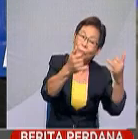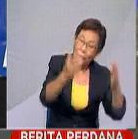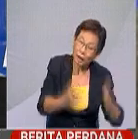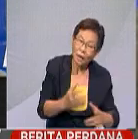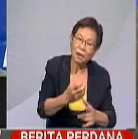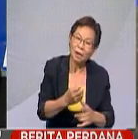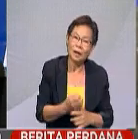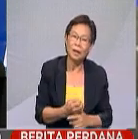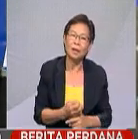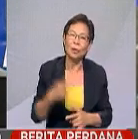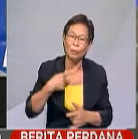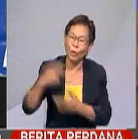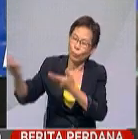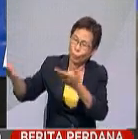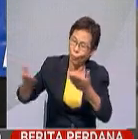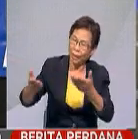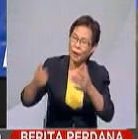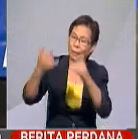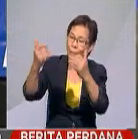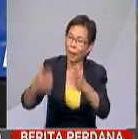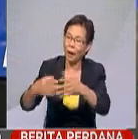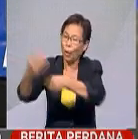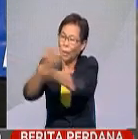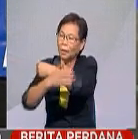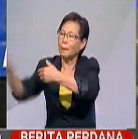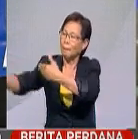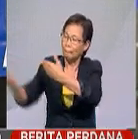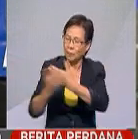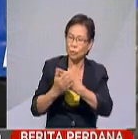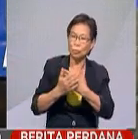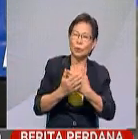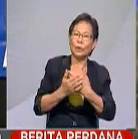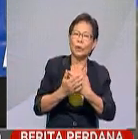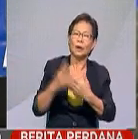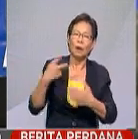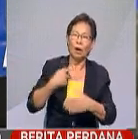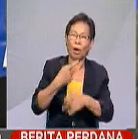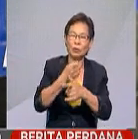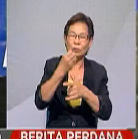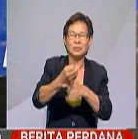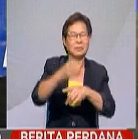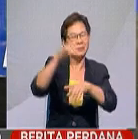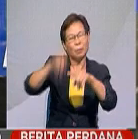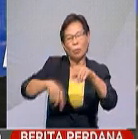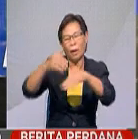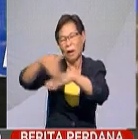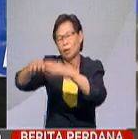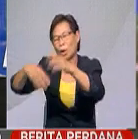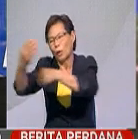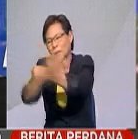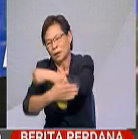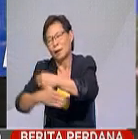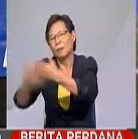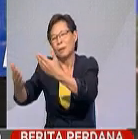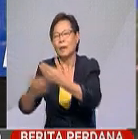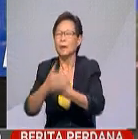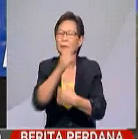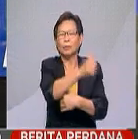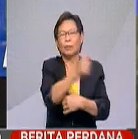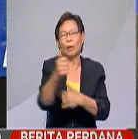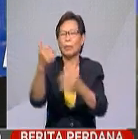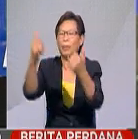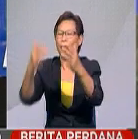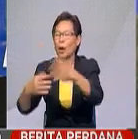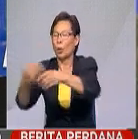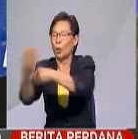is to try to bring those people here so that our players yang tak mampu atau kita tak mampu nak tahu lah, pulang jumpa dengan orang pemain dari luar